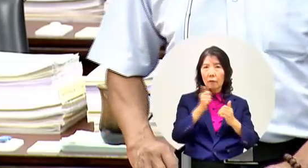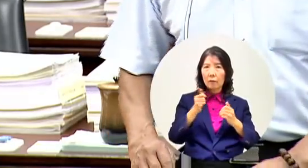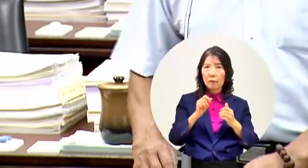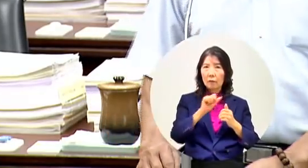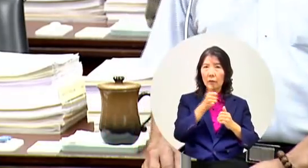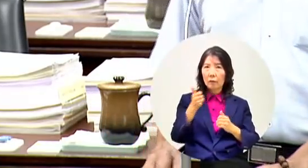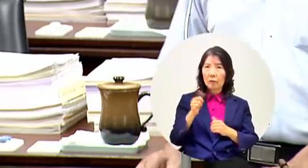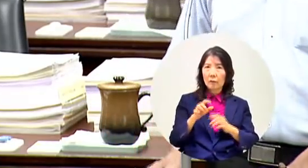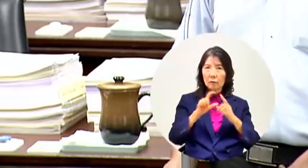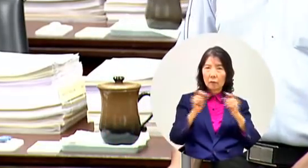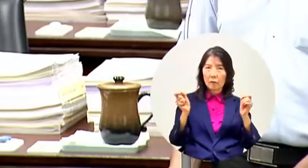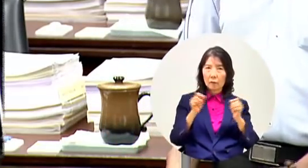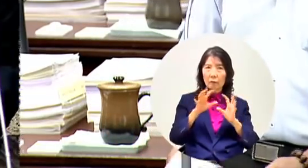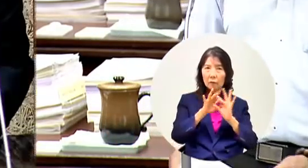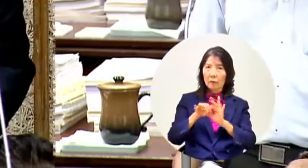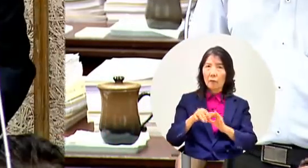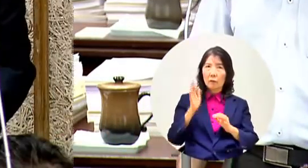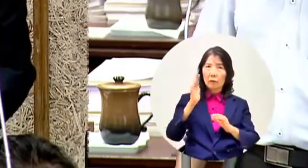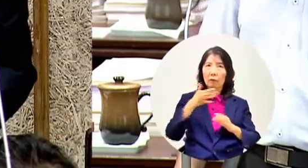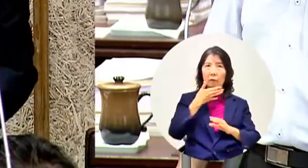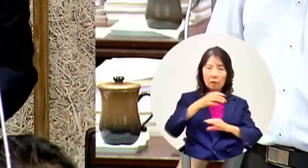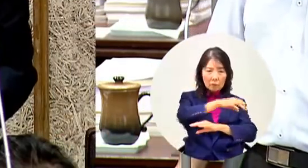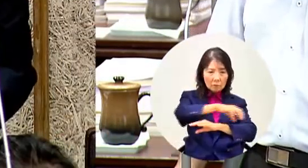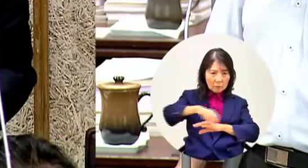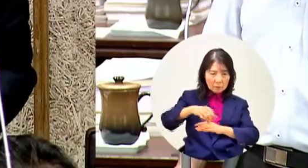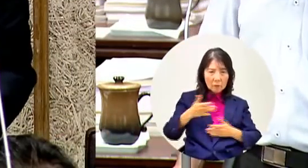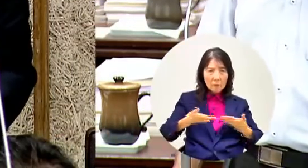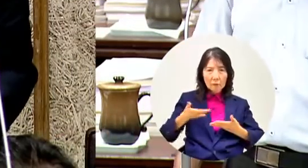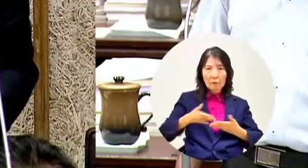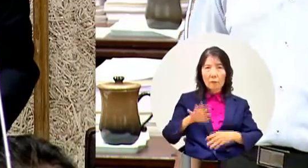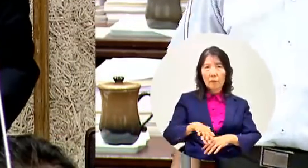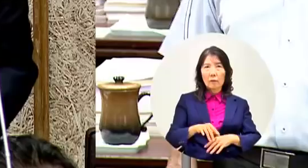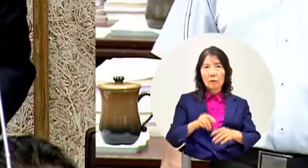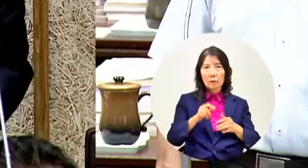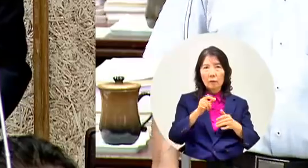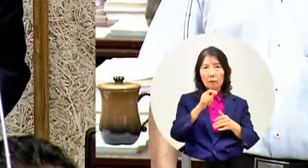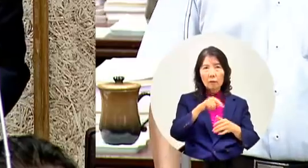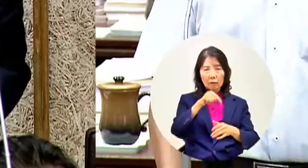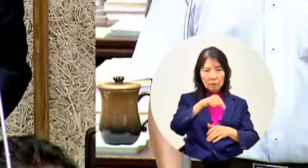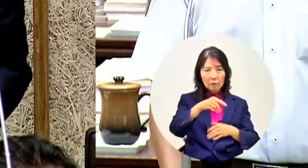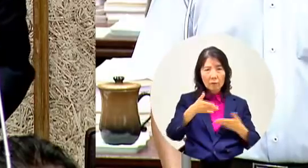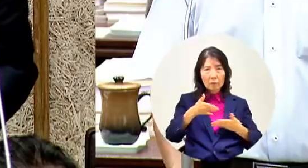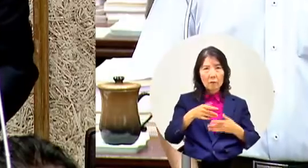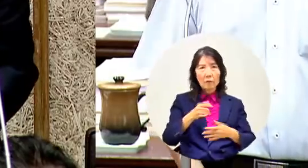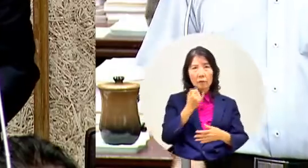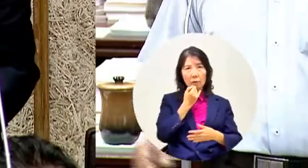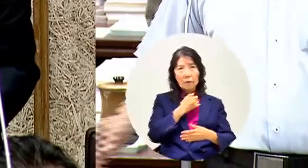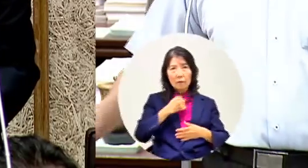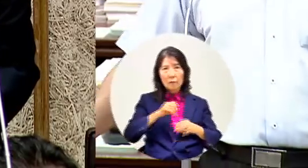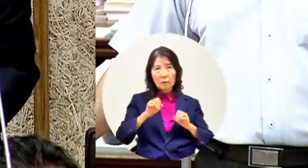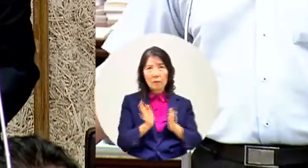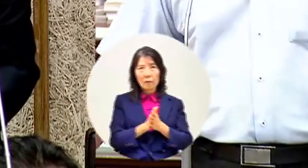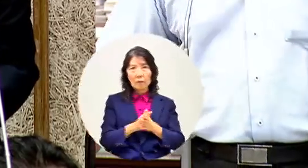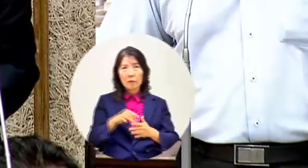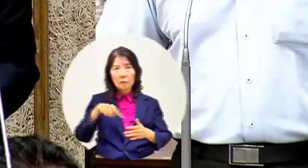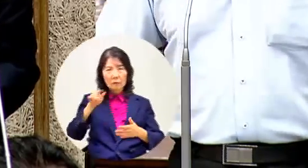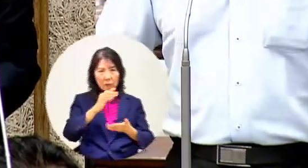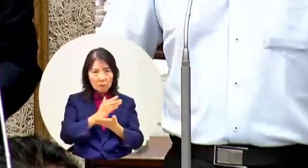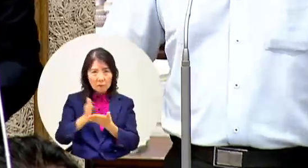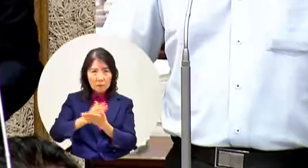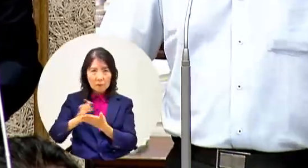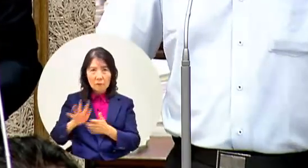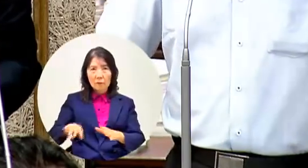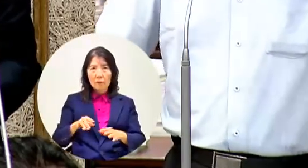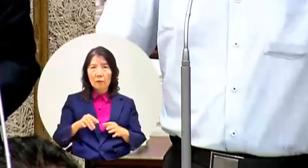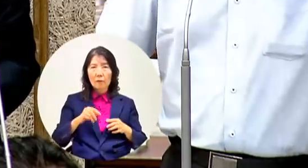员啊，长期关心这个水利沟的事情。这个个案哈、啊，这个我认为是可能要立刻去清疏了。这个我们这个礼